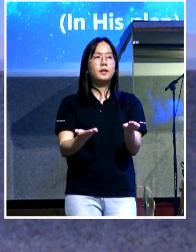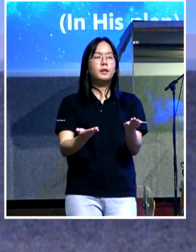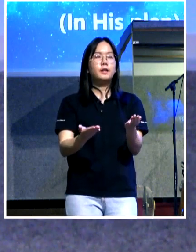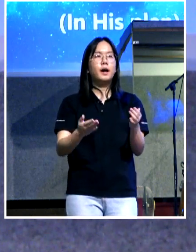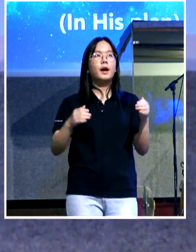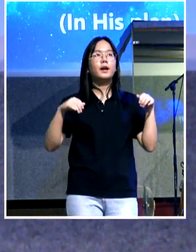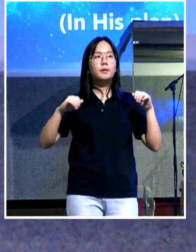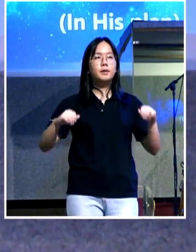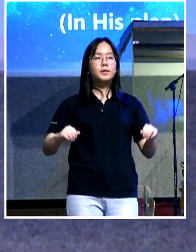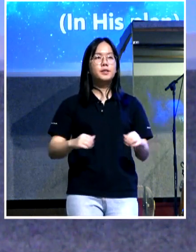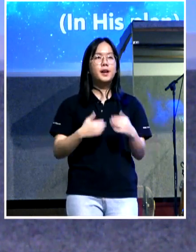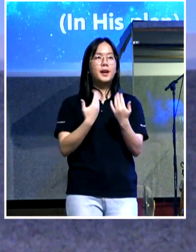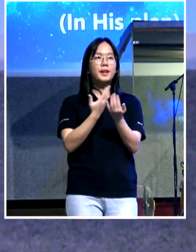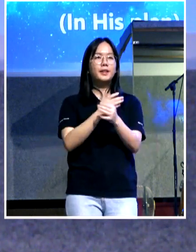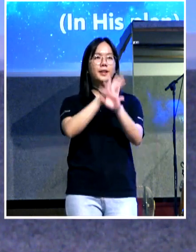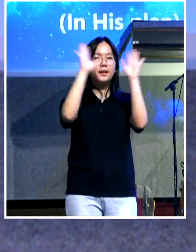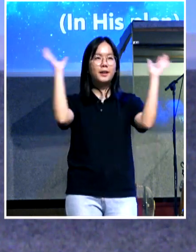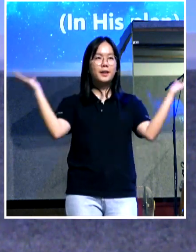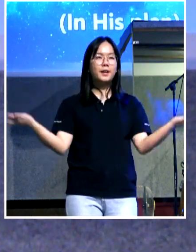dalam